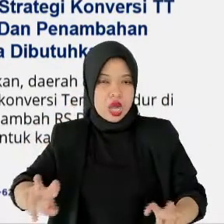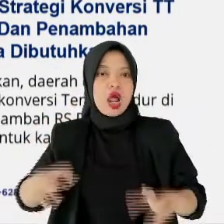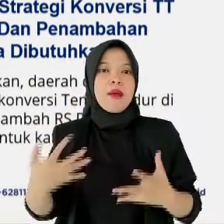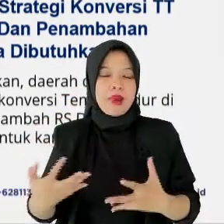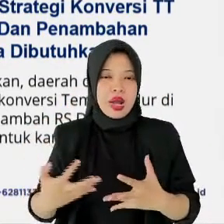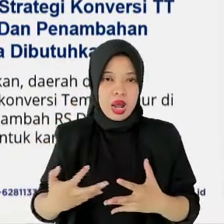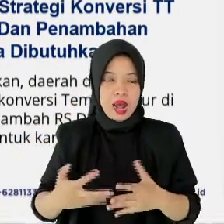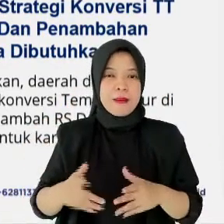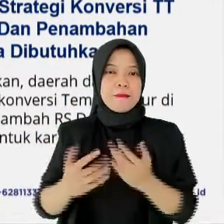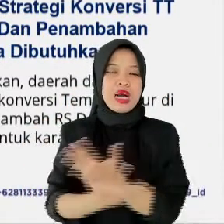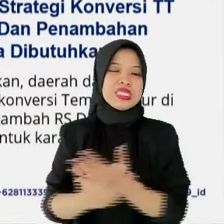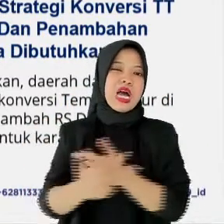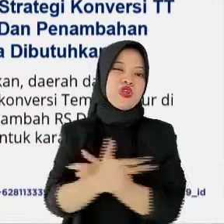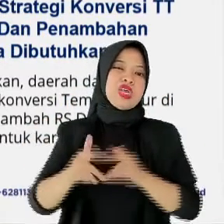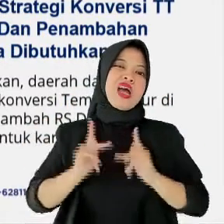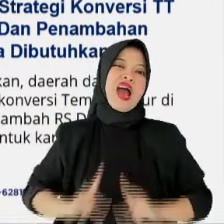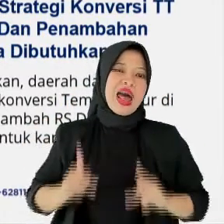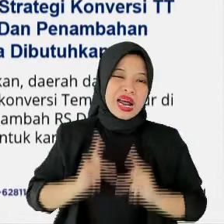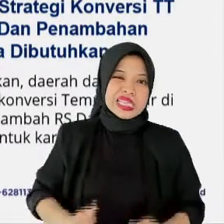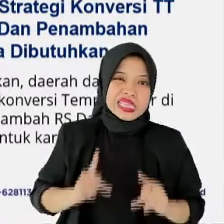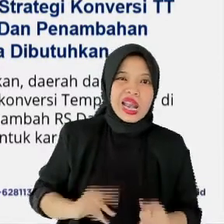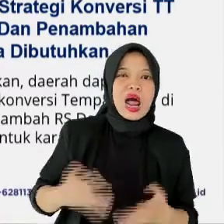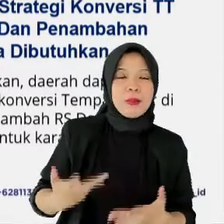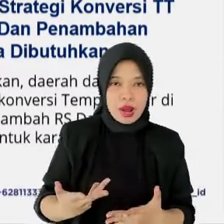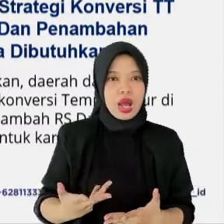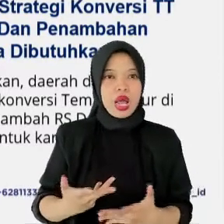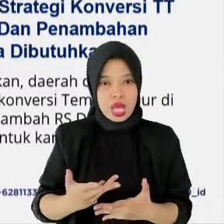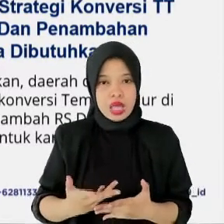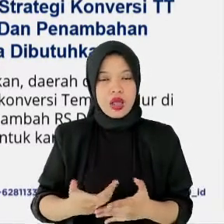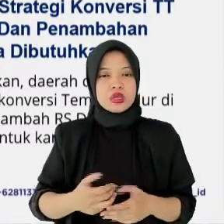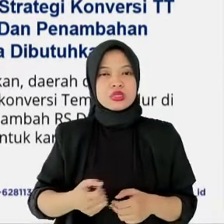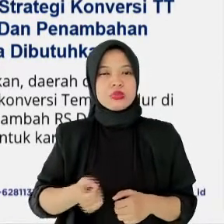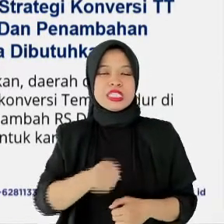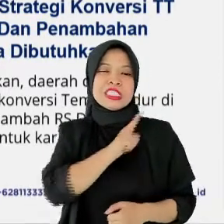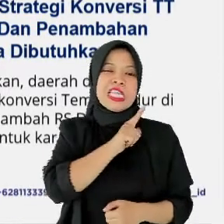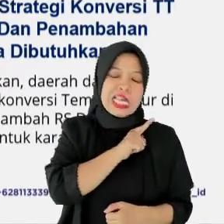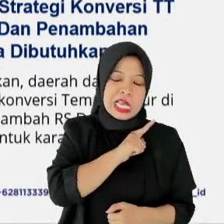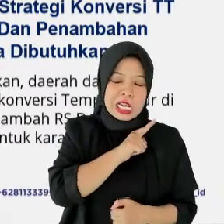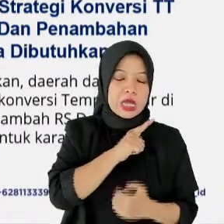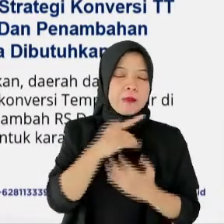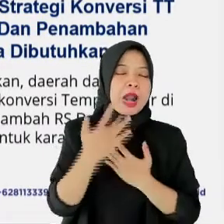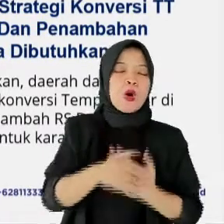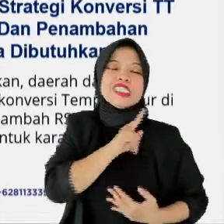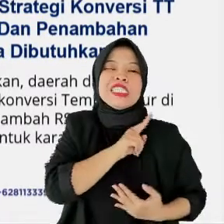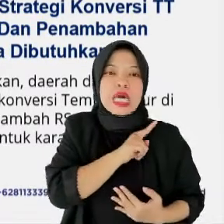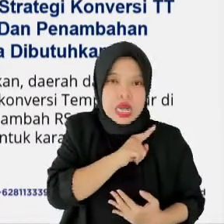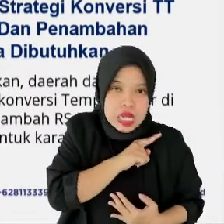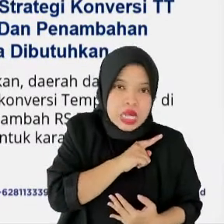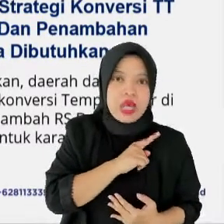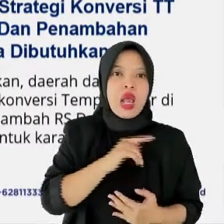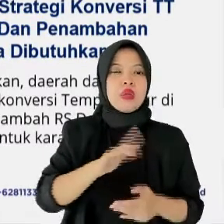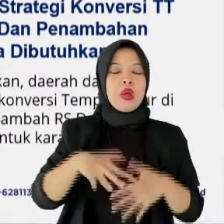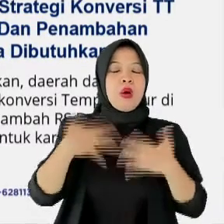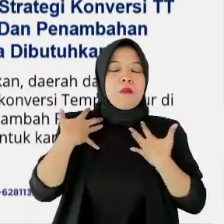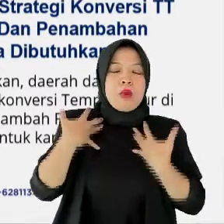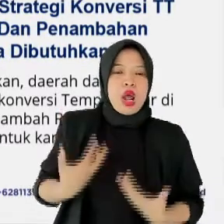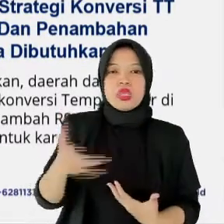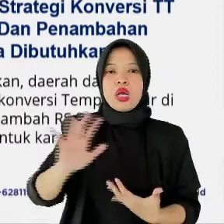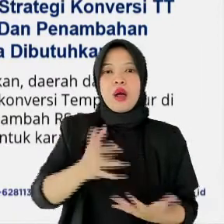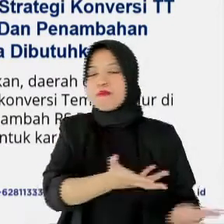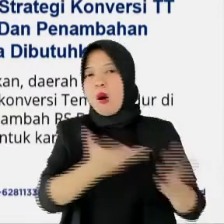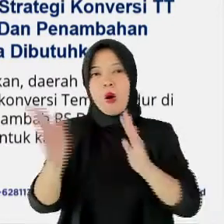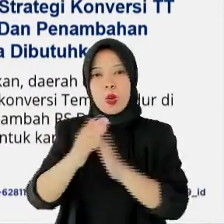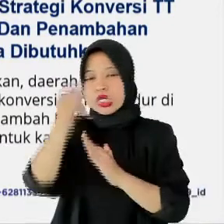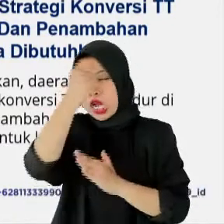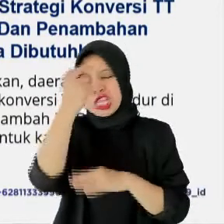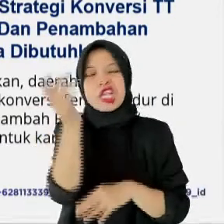memang karakter masyarakat Indonesia ini lebih suka dengan pengobatan sendiri. Nah, pengobatan sendiri ini kalau belum sampai parah, dia nggak akan pergi